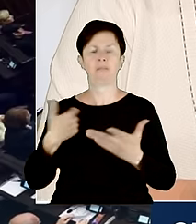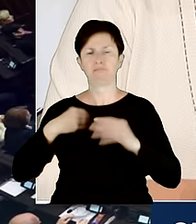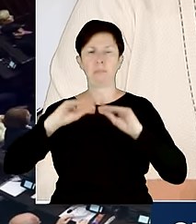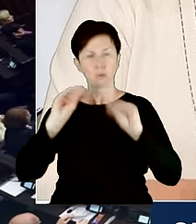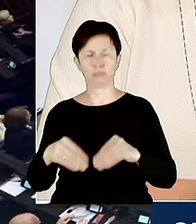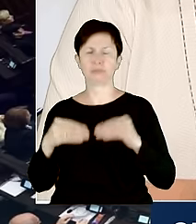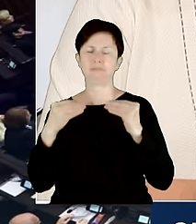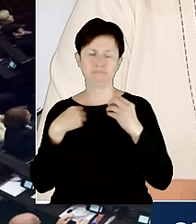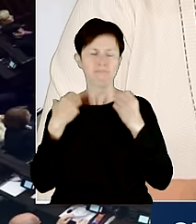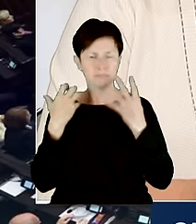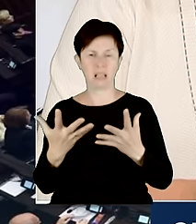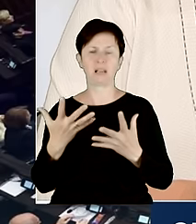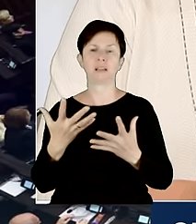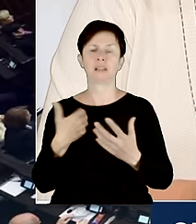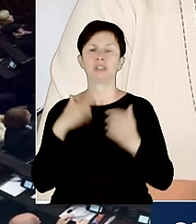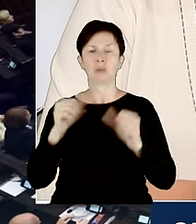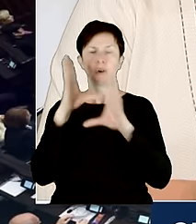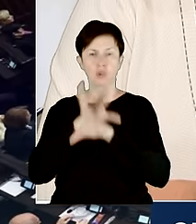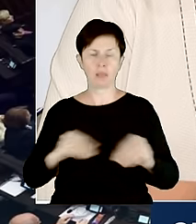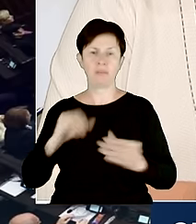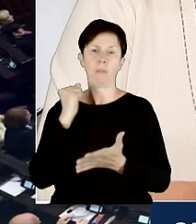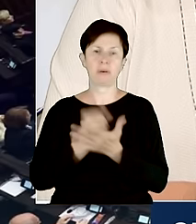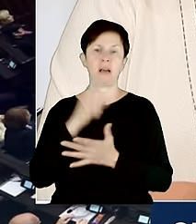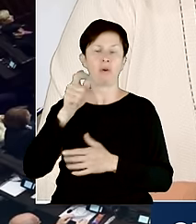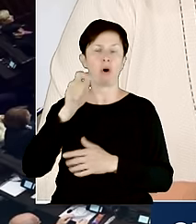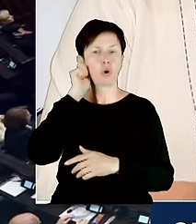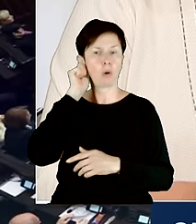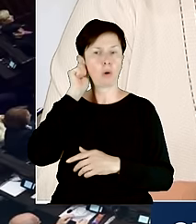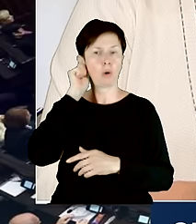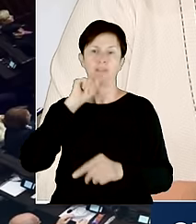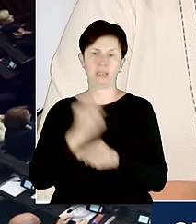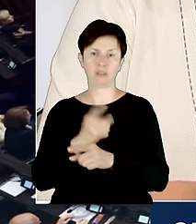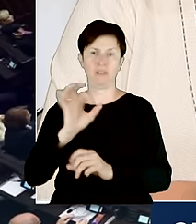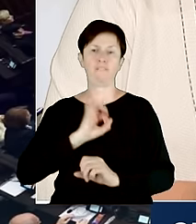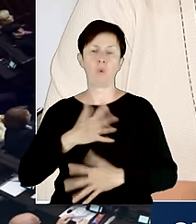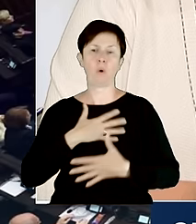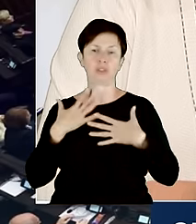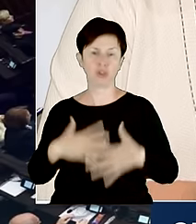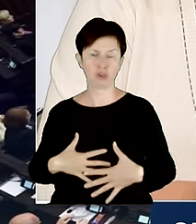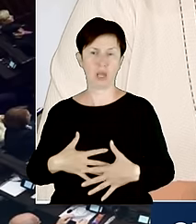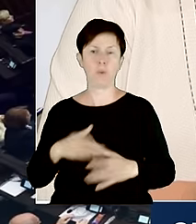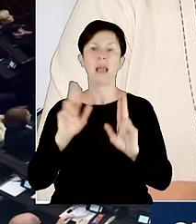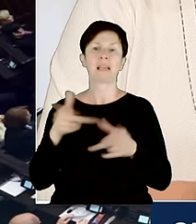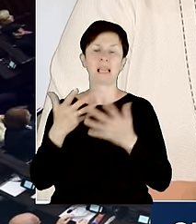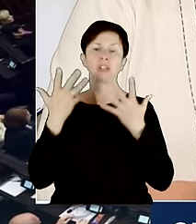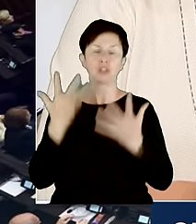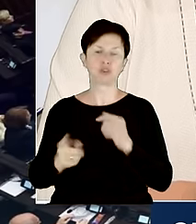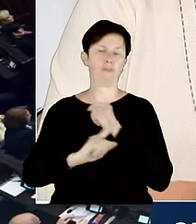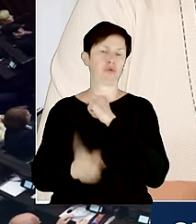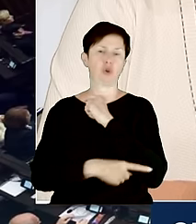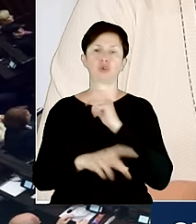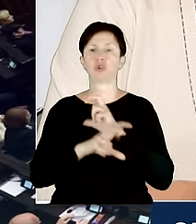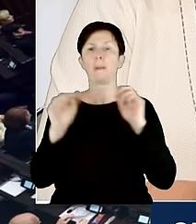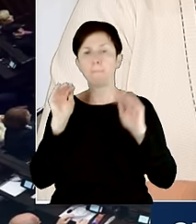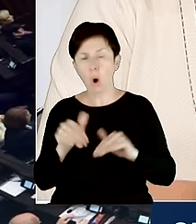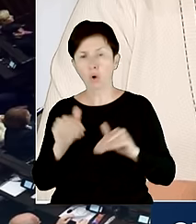że szanować należy prawa kobiet do decydowania o własnym ciele, o tym, kiedy chcą zajść w ciążę, czy mogą zajść w